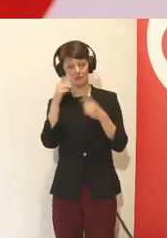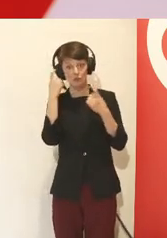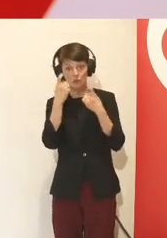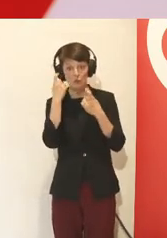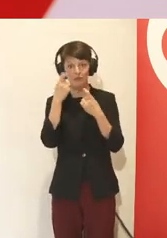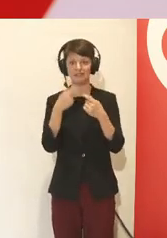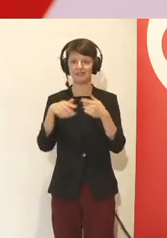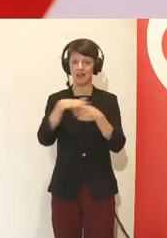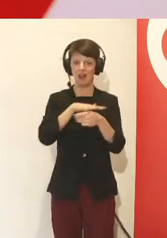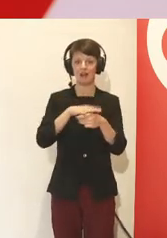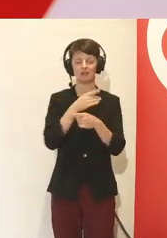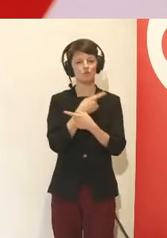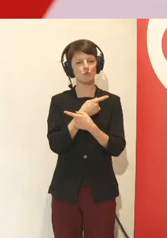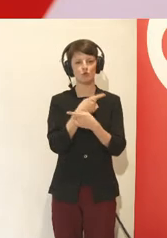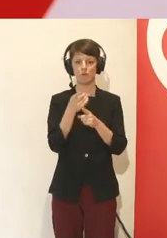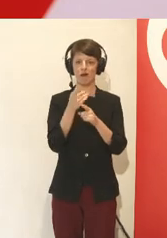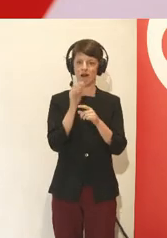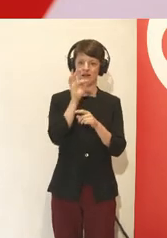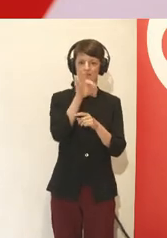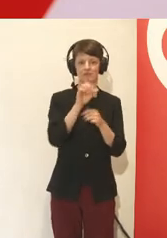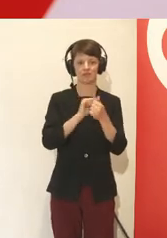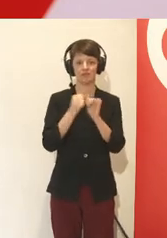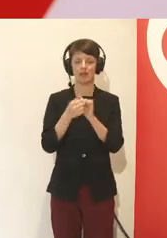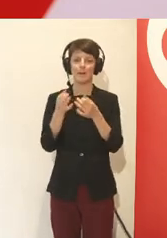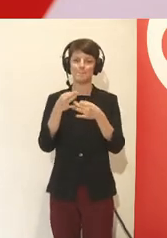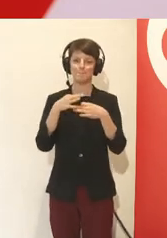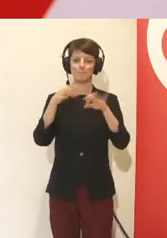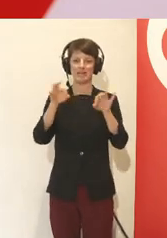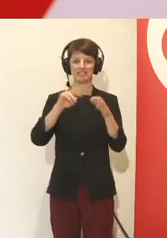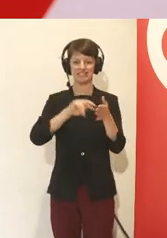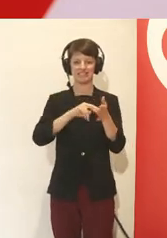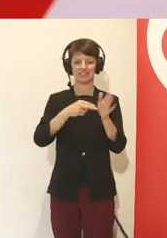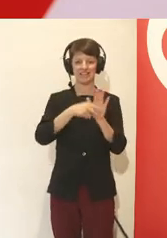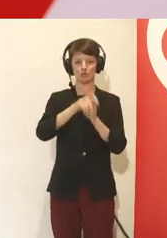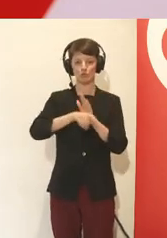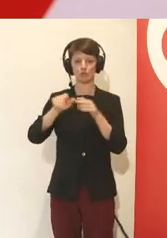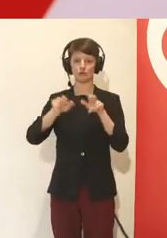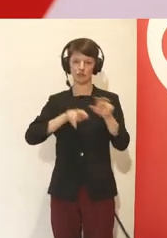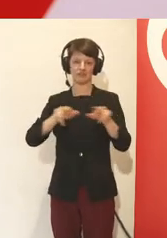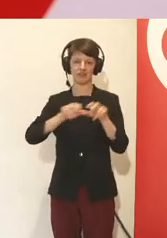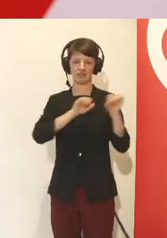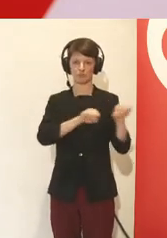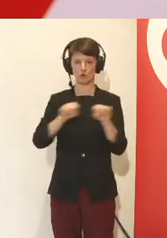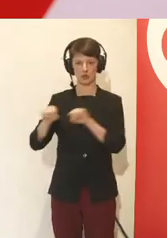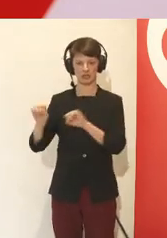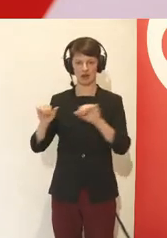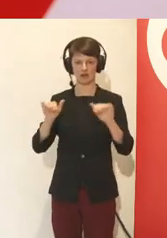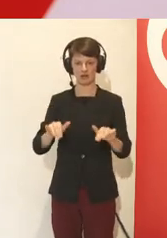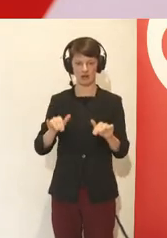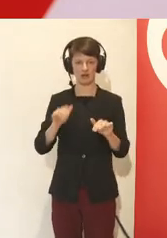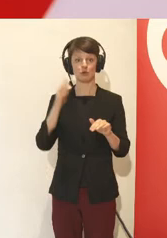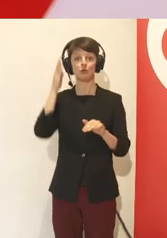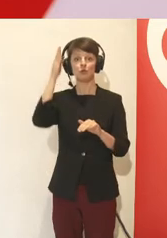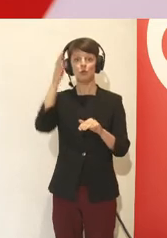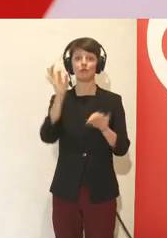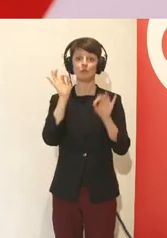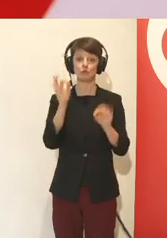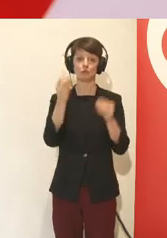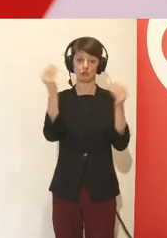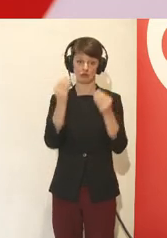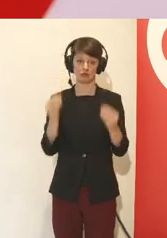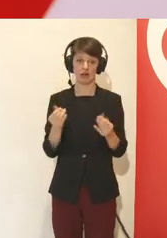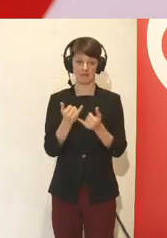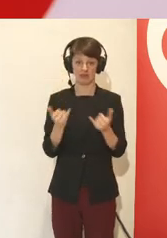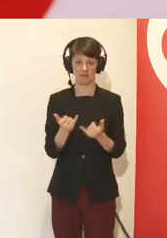überall dafür kämpft dass wir die besten technologischen und wirtschaftlichen möglichkeiten haben um die zukunft gut zu gestalten